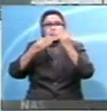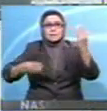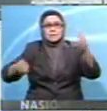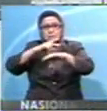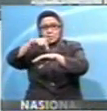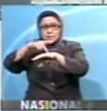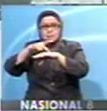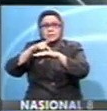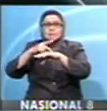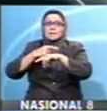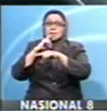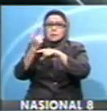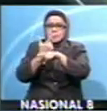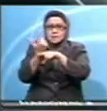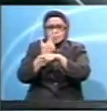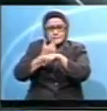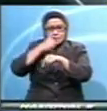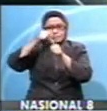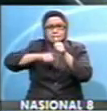yang dilaksanakan setiap